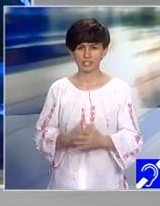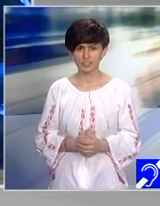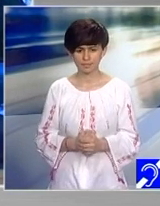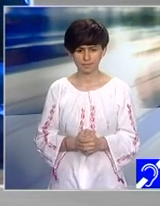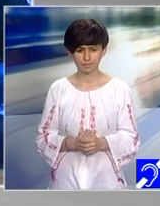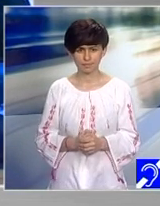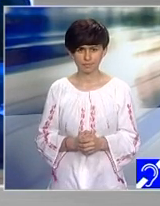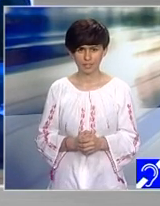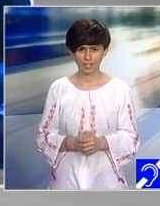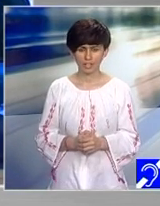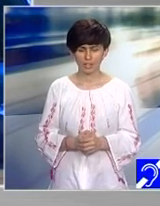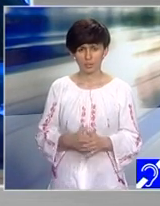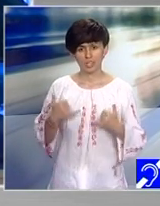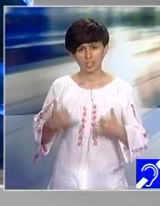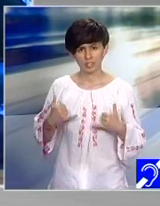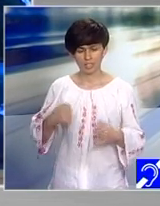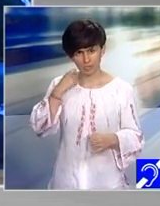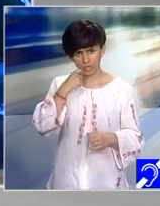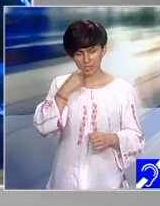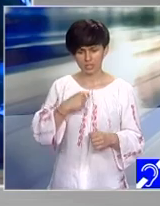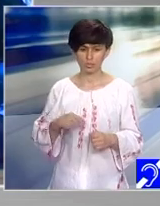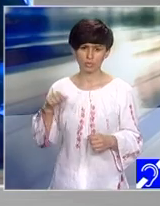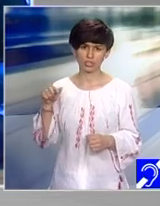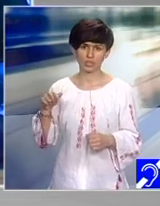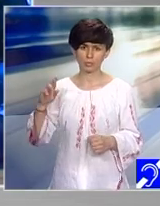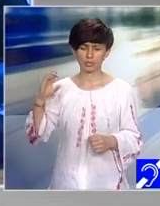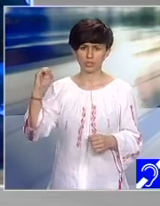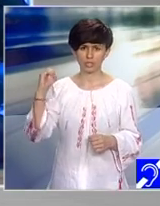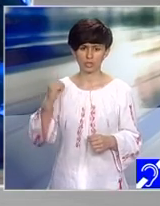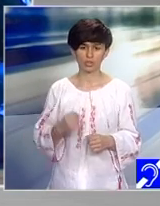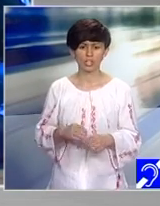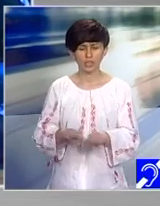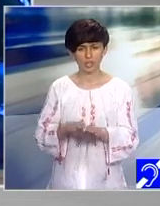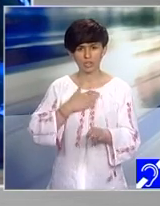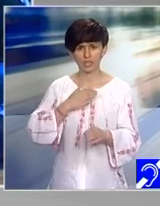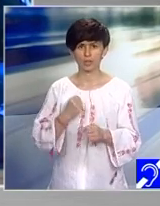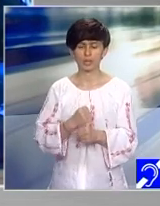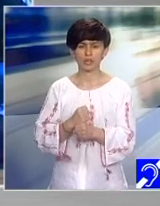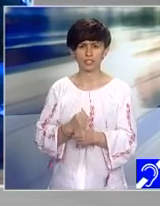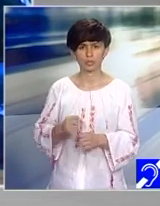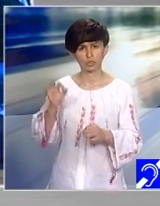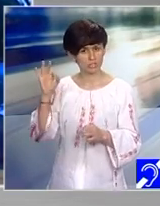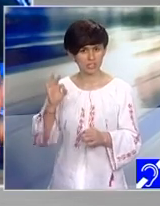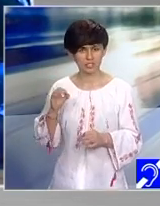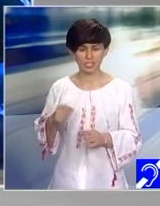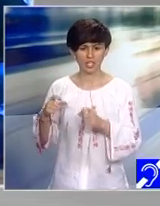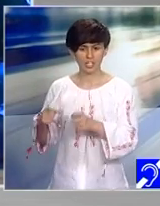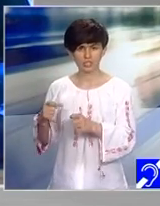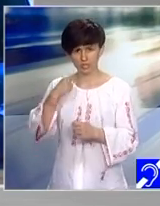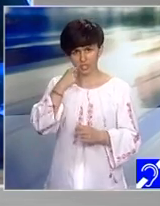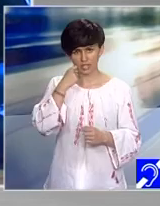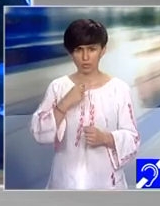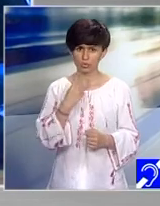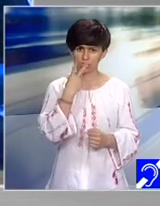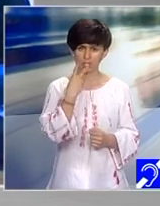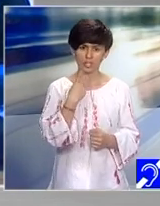Pe actualdecluj.ro, colega Cosmina Fernoaga a făcut o radiografie a situației la Cluj, în Cluj-Napoca, cum va arăta Consiliul